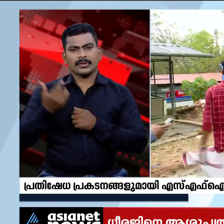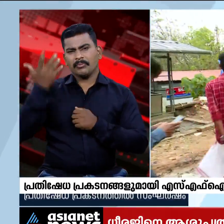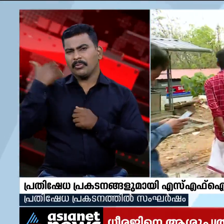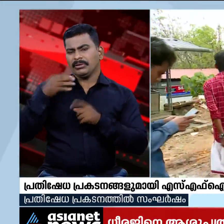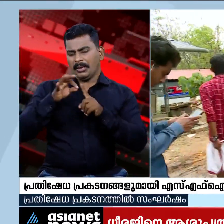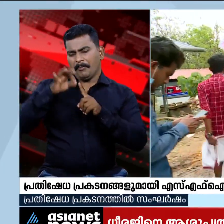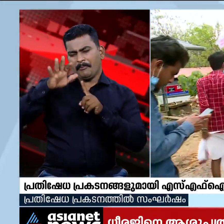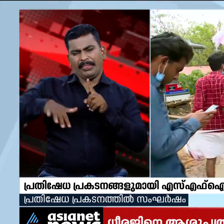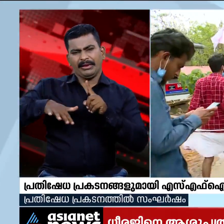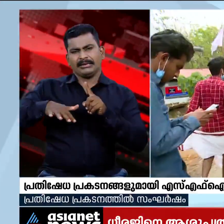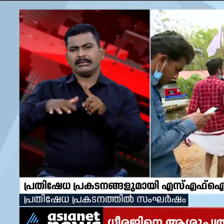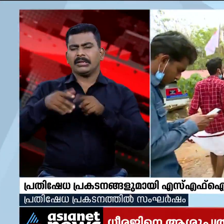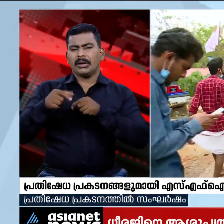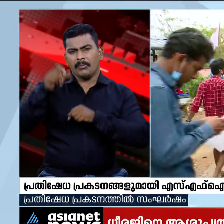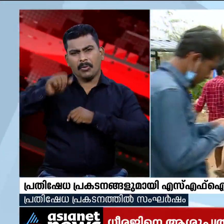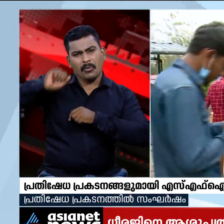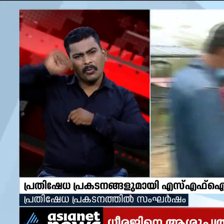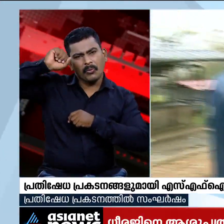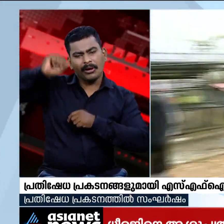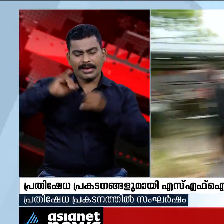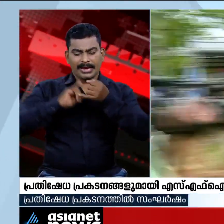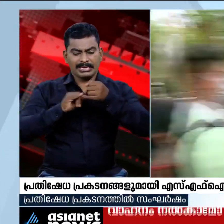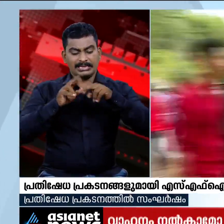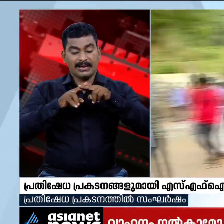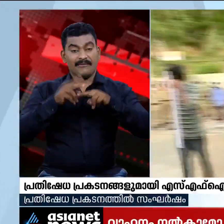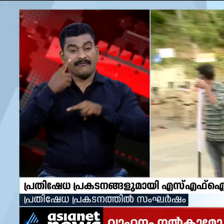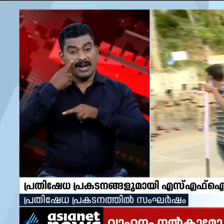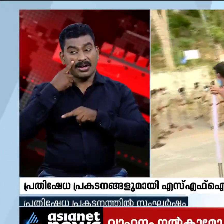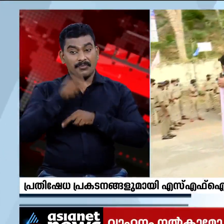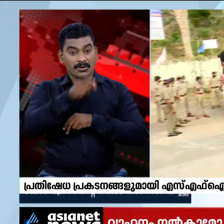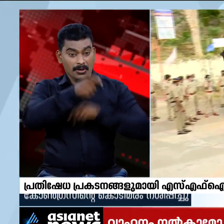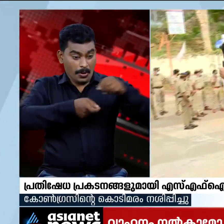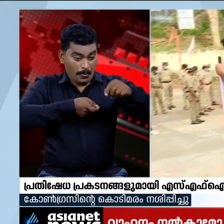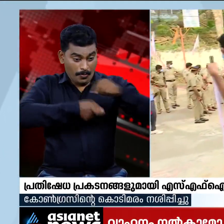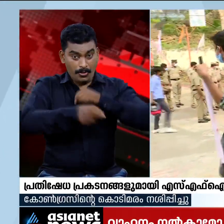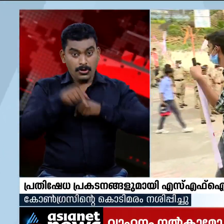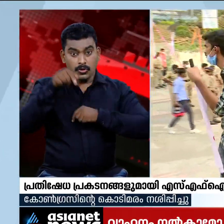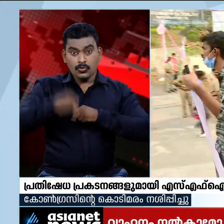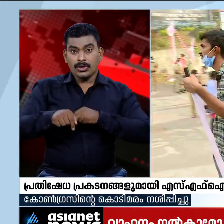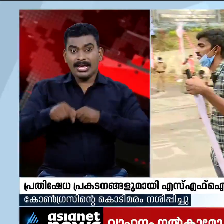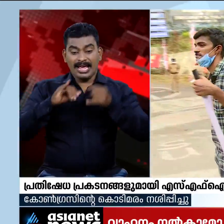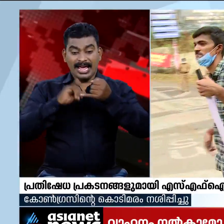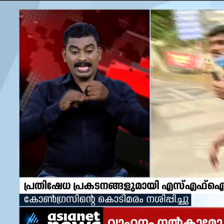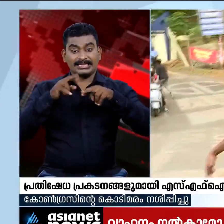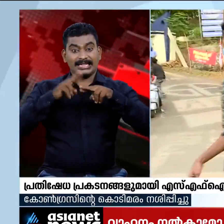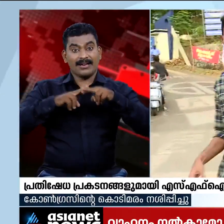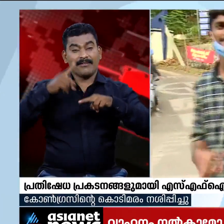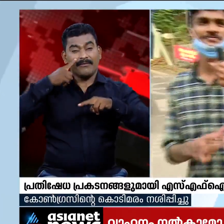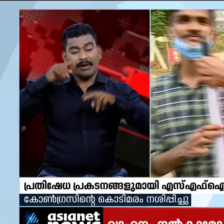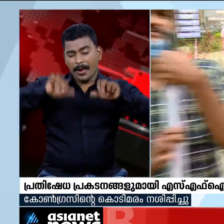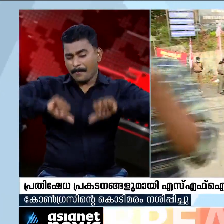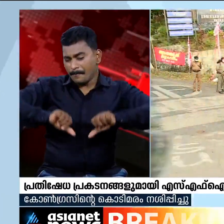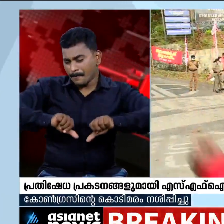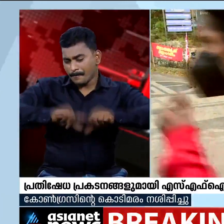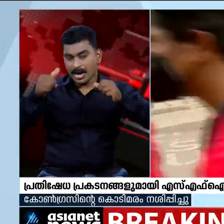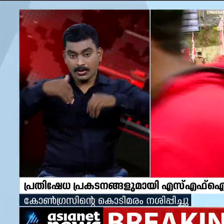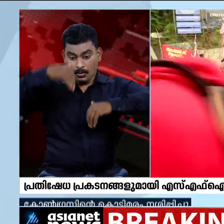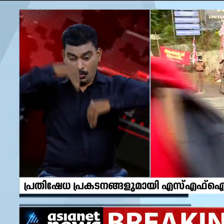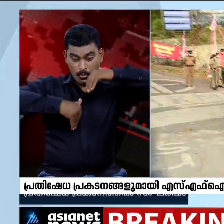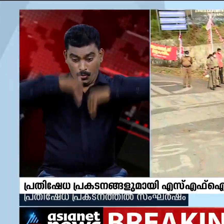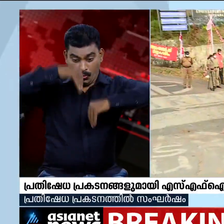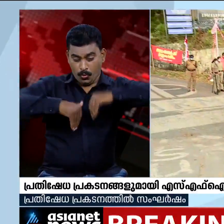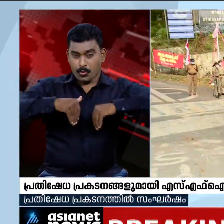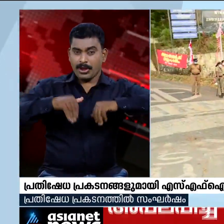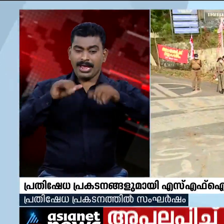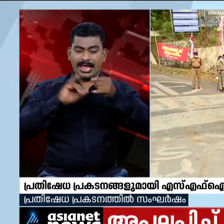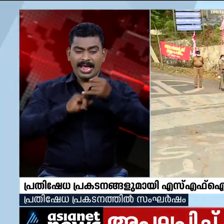വിവിധ ഭാഗങ്ങളിൽ, വിവിധ കോളേജുകളിൽ ഇന്ന് SFI ഇന്ന് നടന്ന യൂണിയൻ തെരഞ്ഞെടുപ്പിൽ സീറ്റുകൾ, മുഴുവൻ സീറ്റുകളും പിടിക്കുന്ന സാഹചര്യം ഉണ്ടായിരുന്നു. പത്തനംതിട്ട